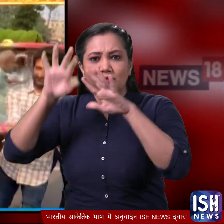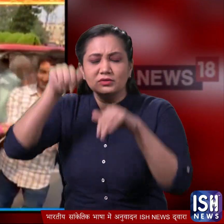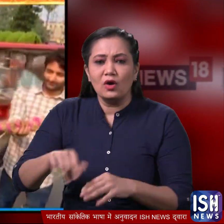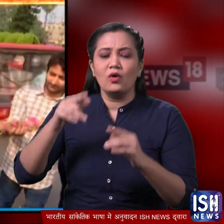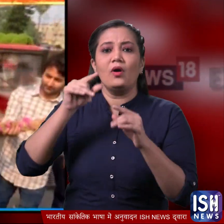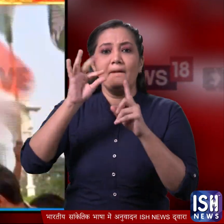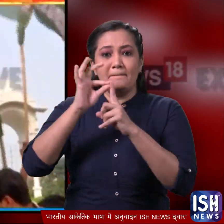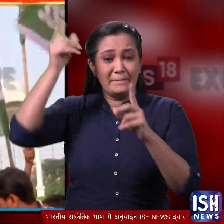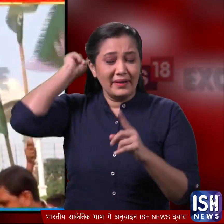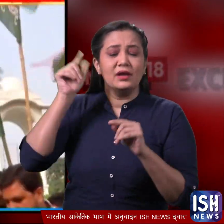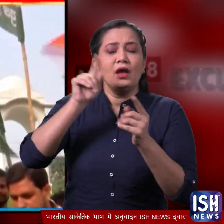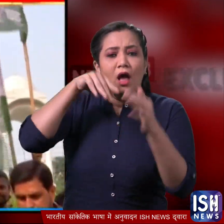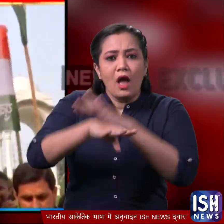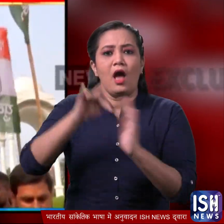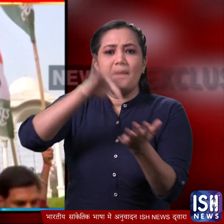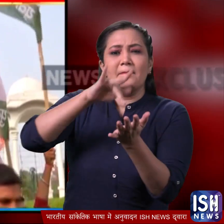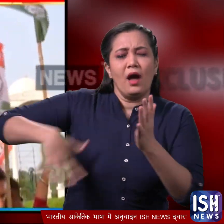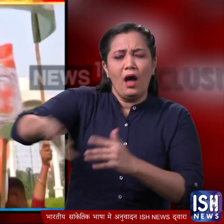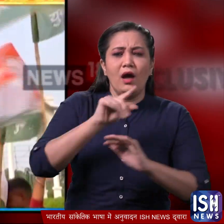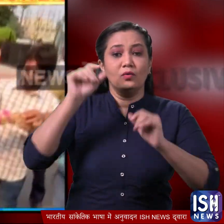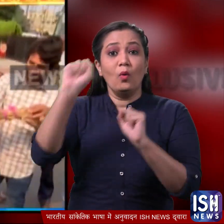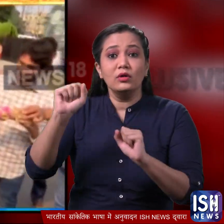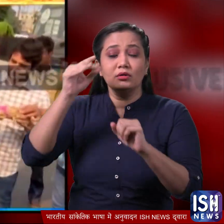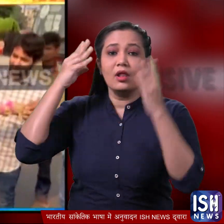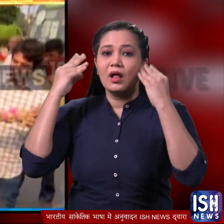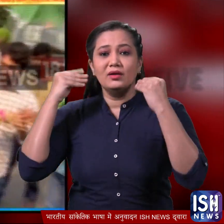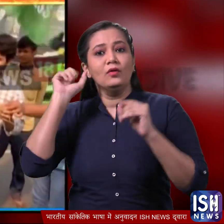के करगिल चौक पर उनके ही नाम का पुतला फूंक दिया।